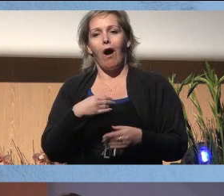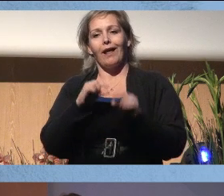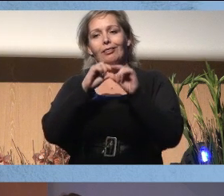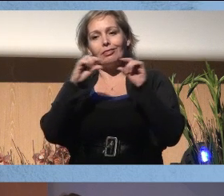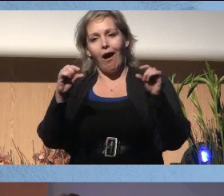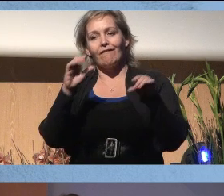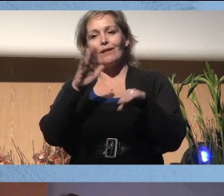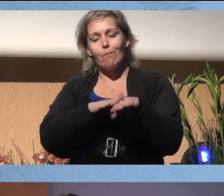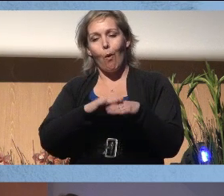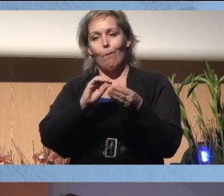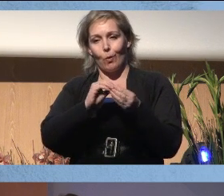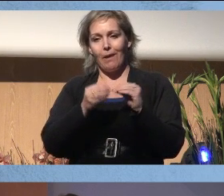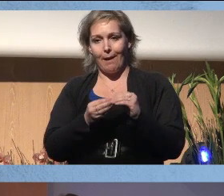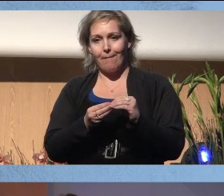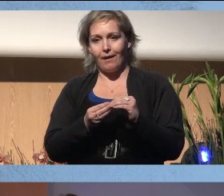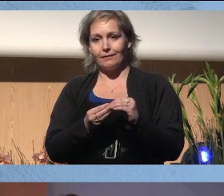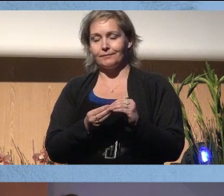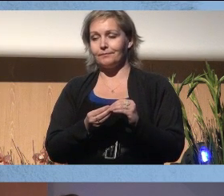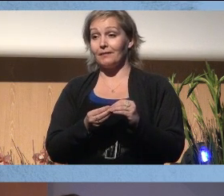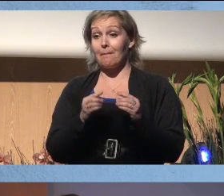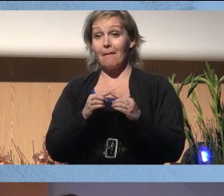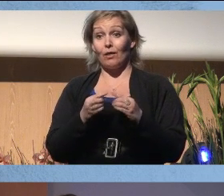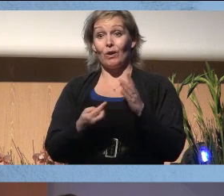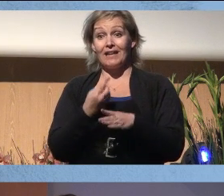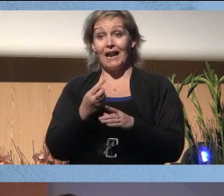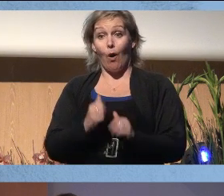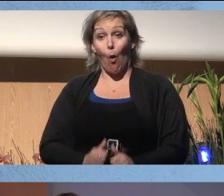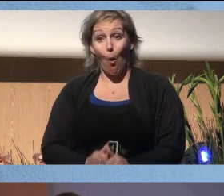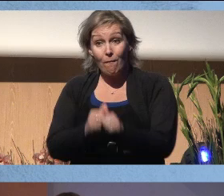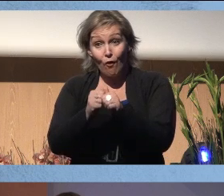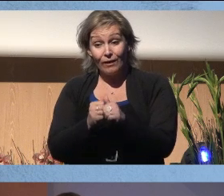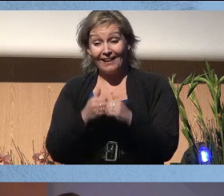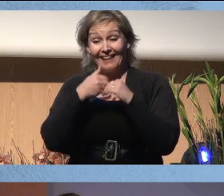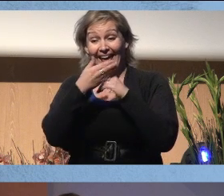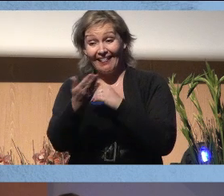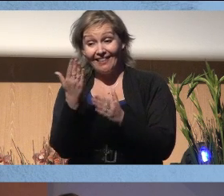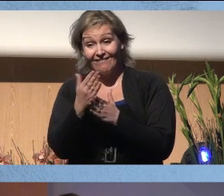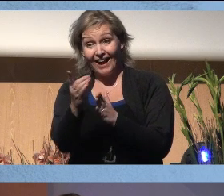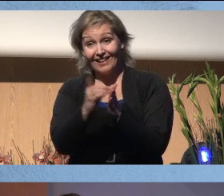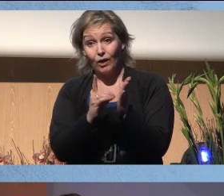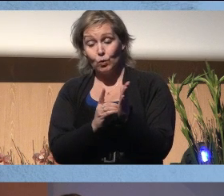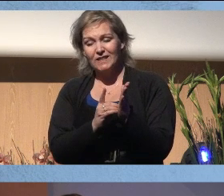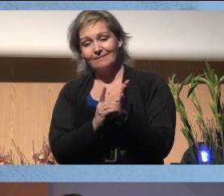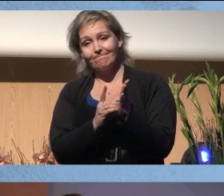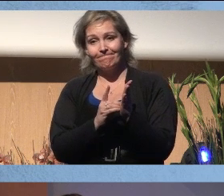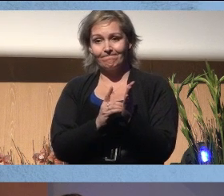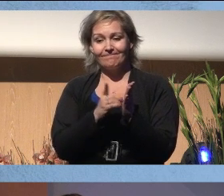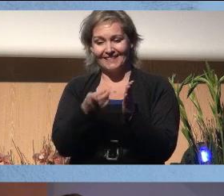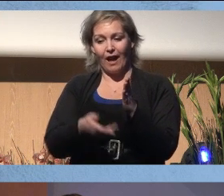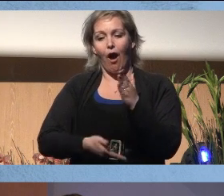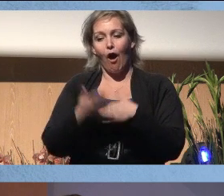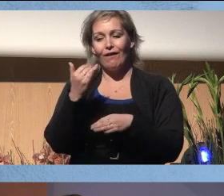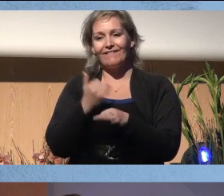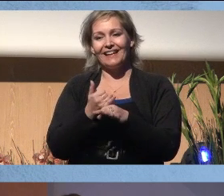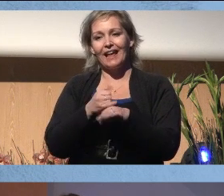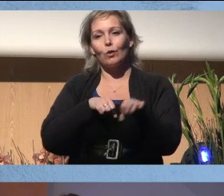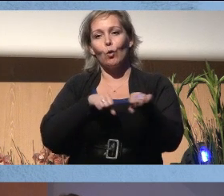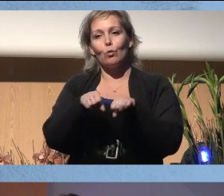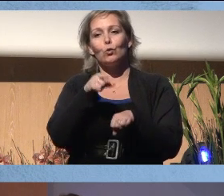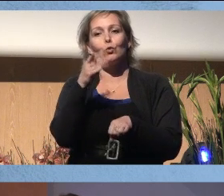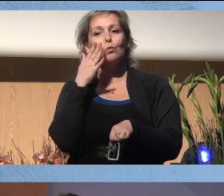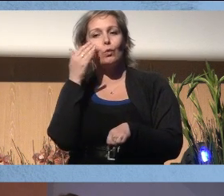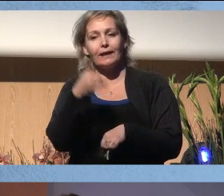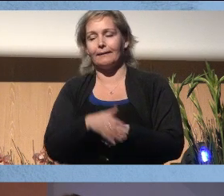på problemet. Men når det gjelder oppfølgingen etter diagnosen, ja, da det helt avgjørende I hvilken kommune du